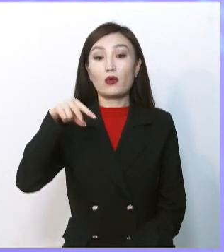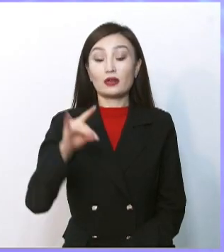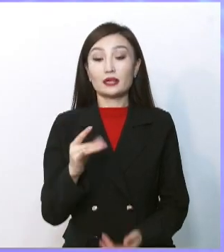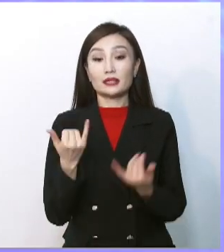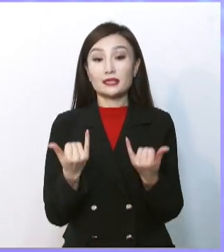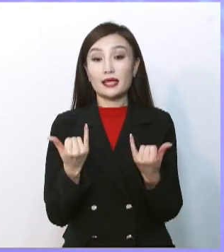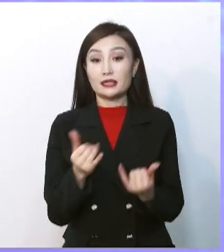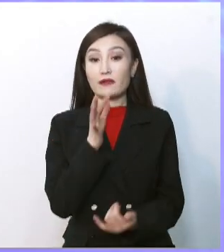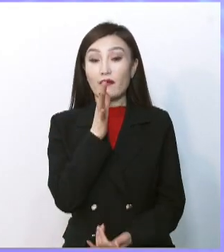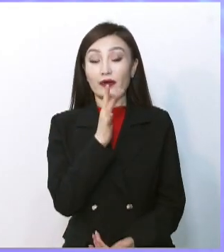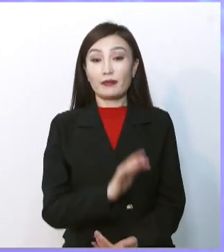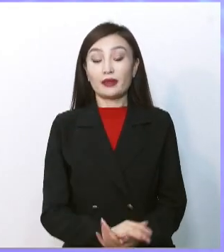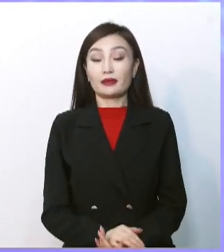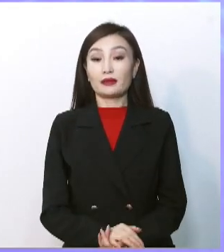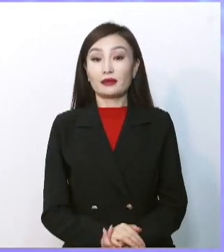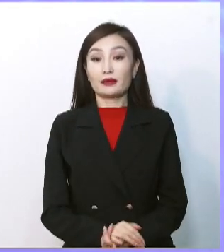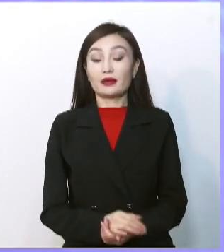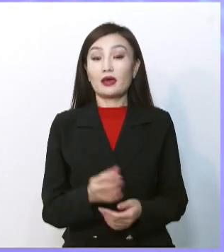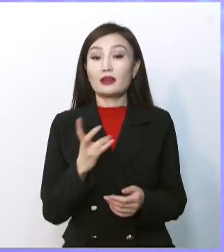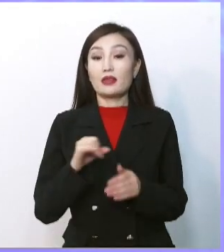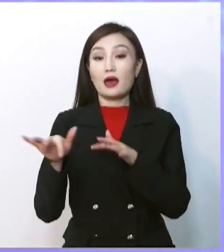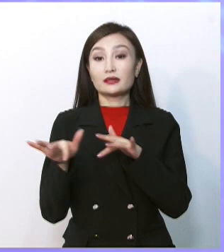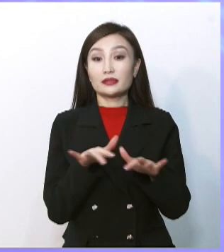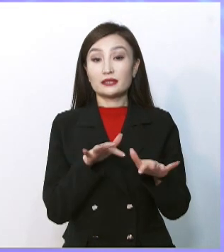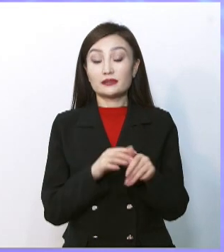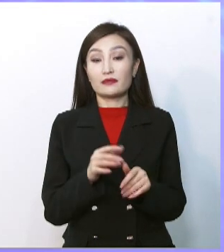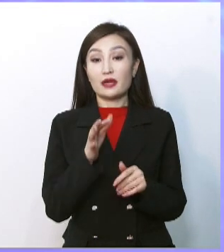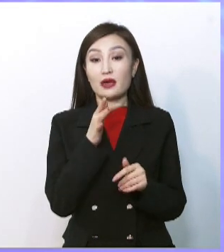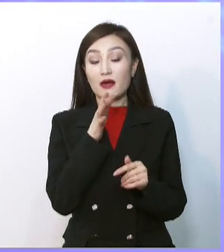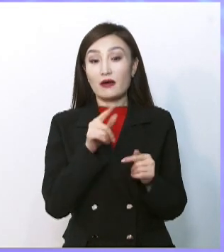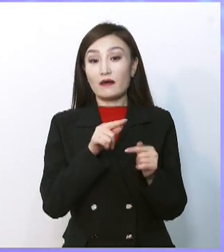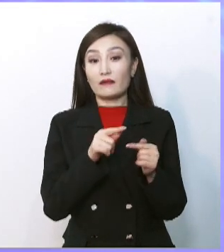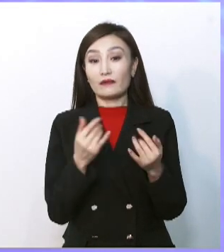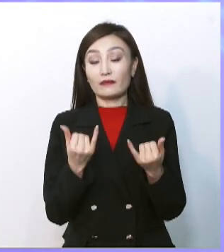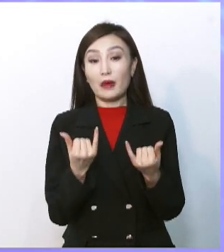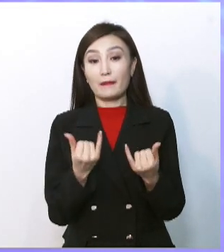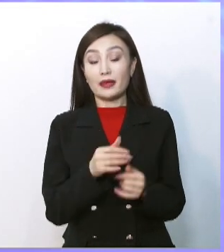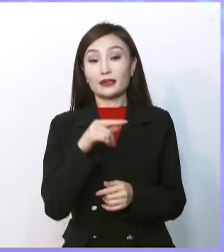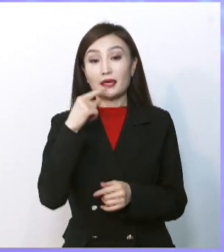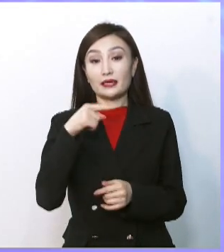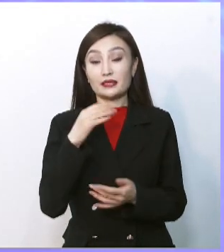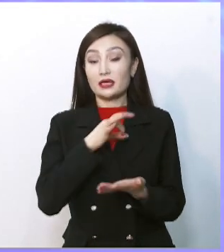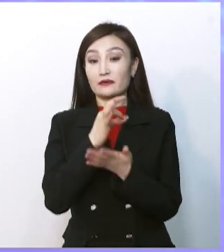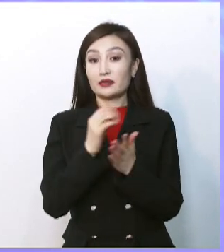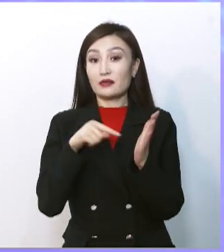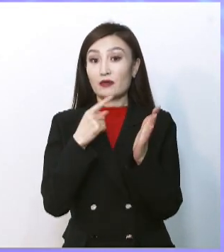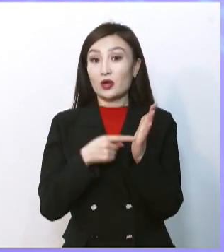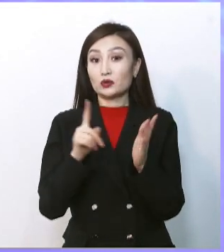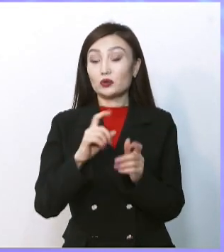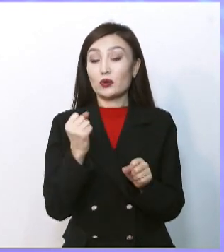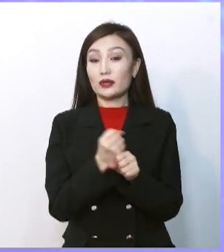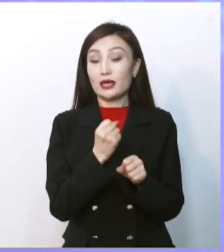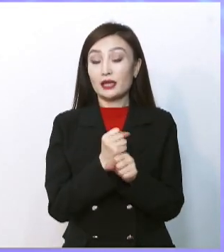времени? Верно, на действие в момент речи. И отвечают на вопросы, что